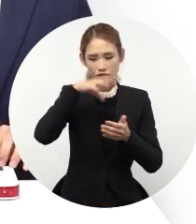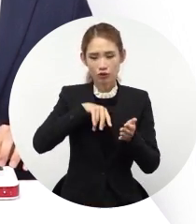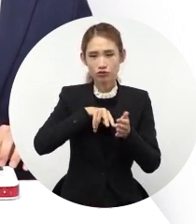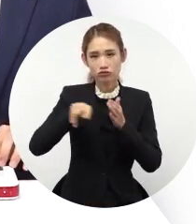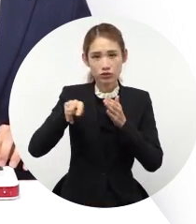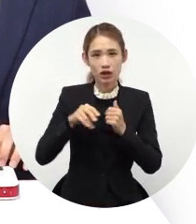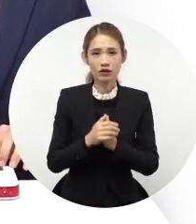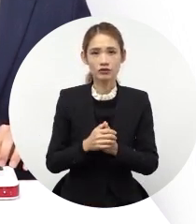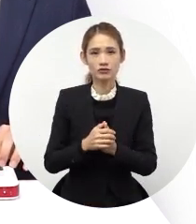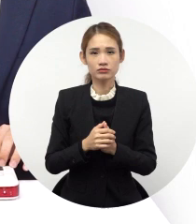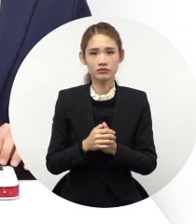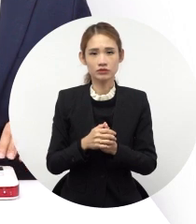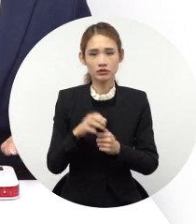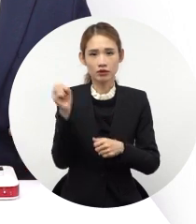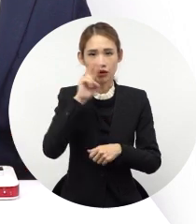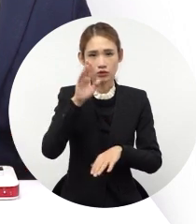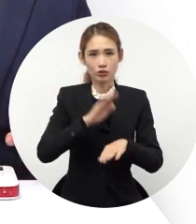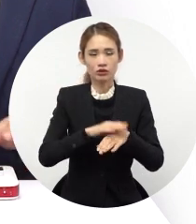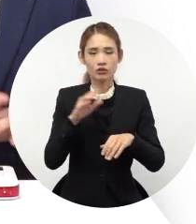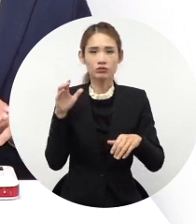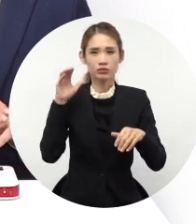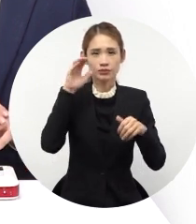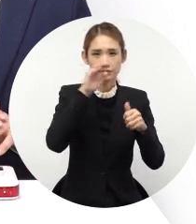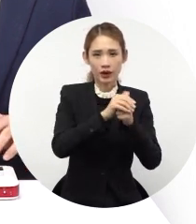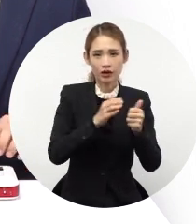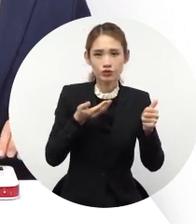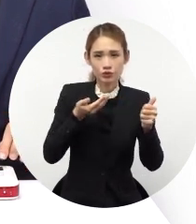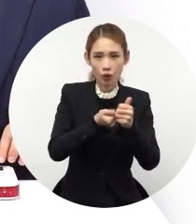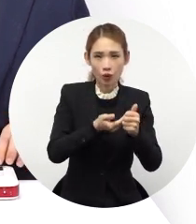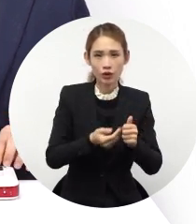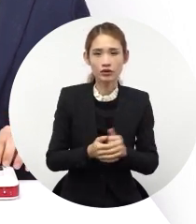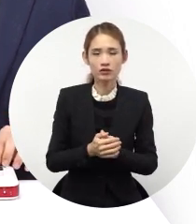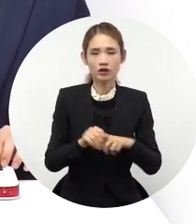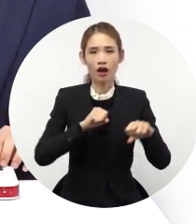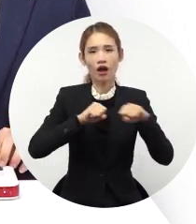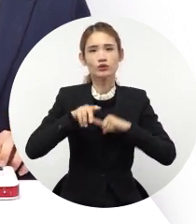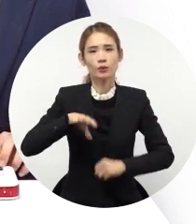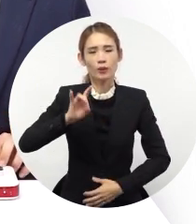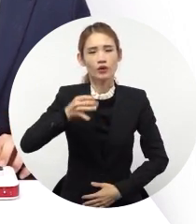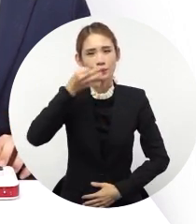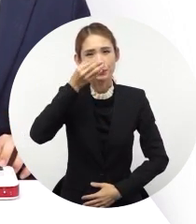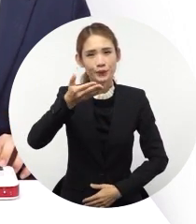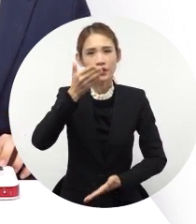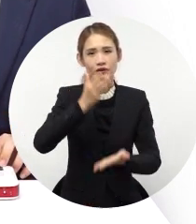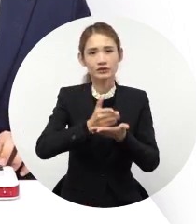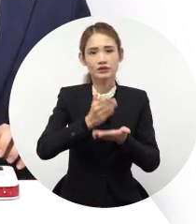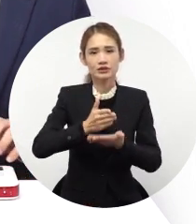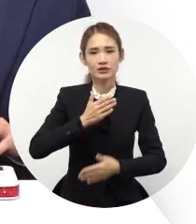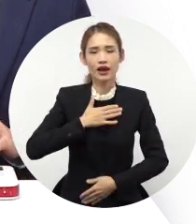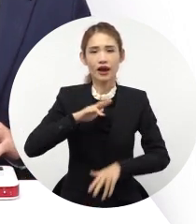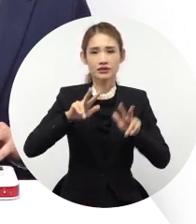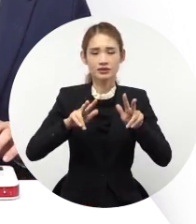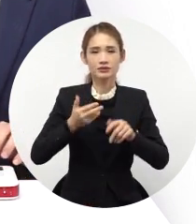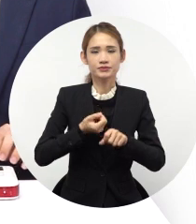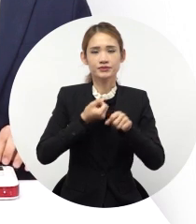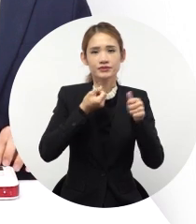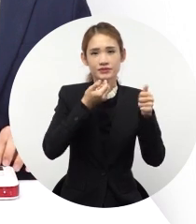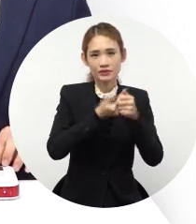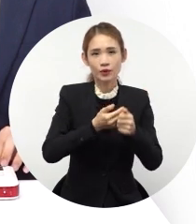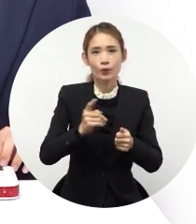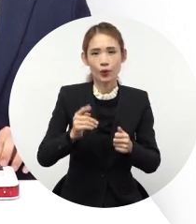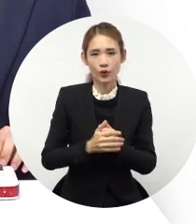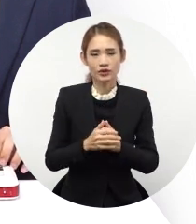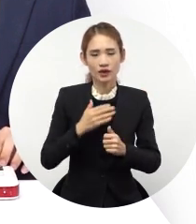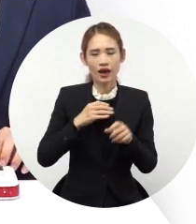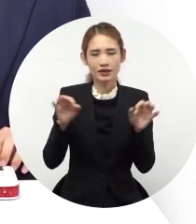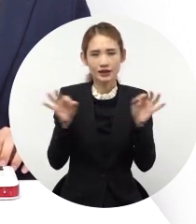나가버린다거나 또 갑자기 손에 뭔가를 쥐어준다거나 행동을 먼저 하는 것이 아니라 제가 지금 뭘 드리겠습니다.